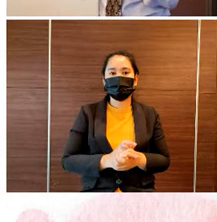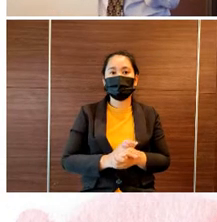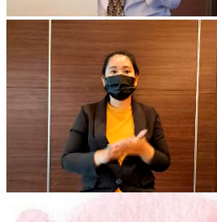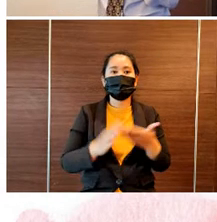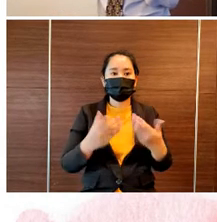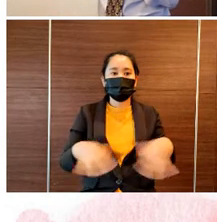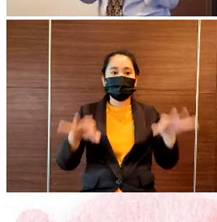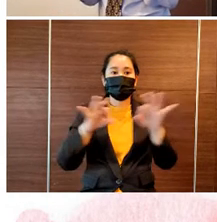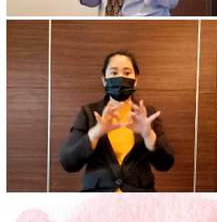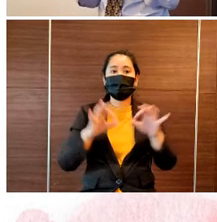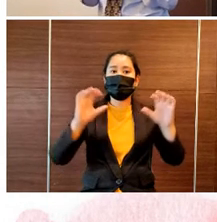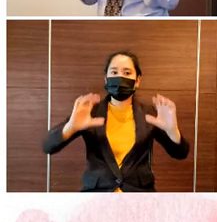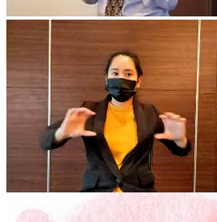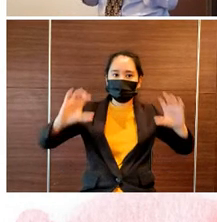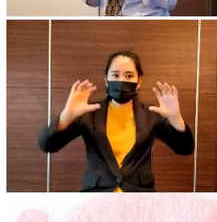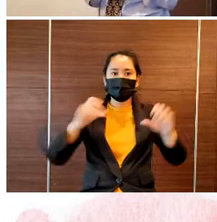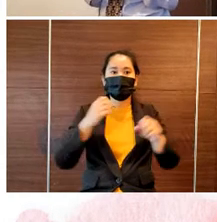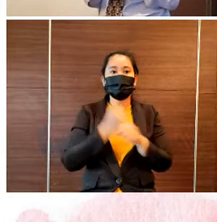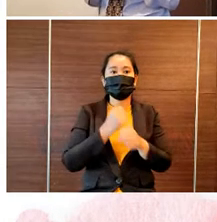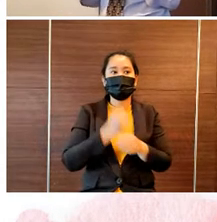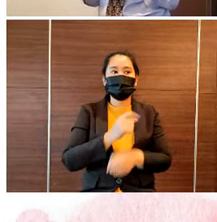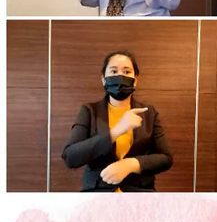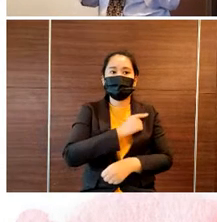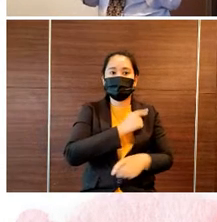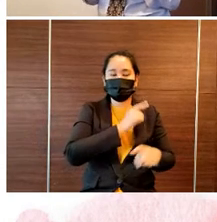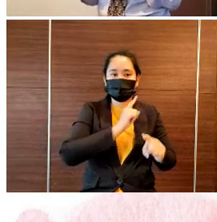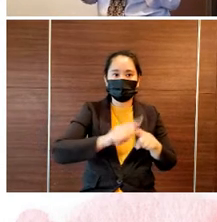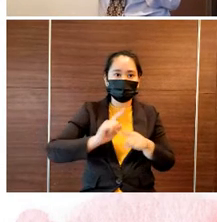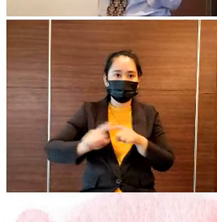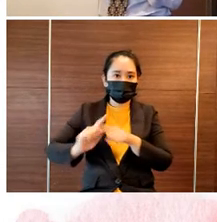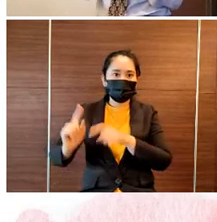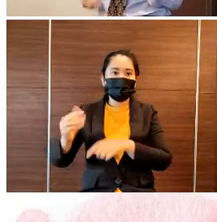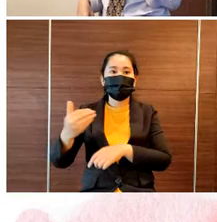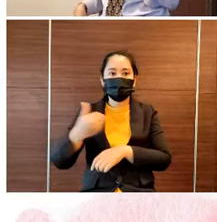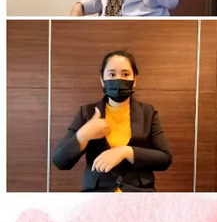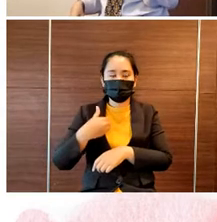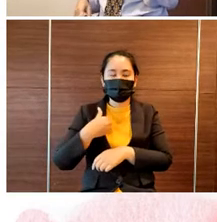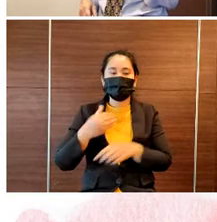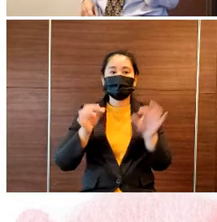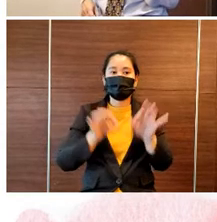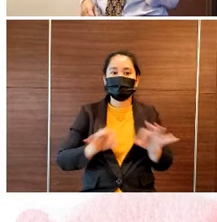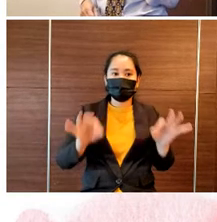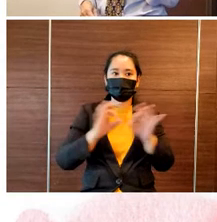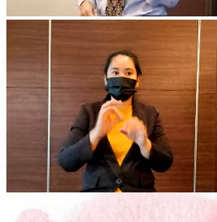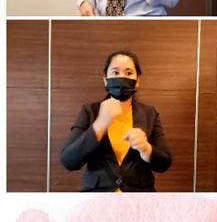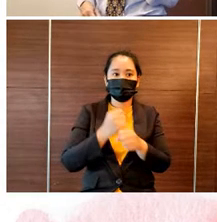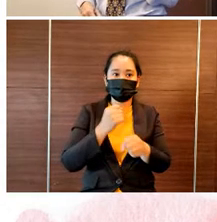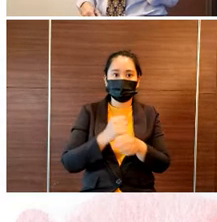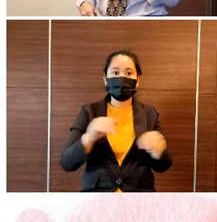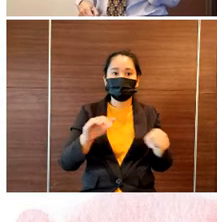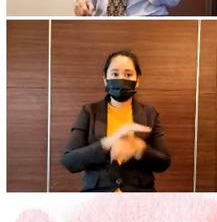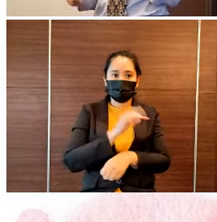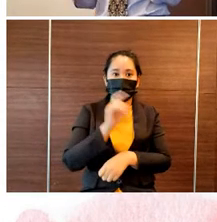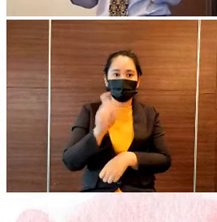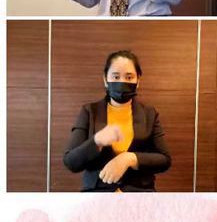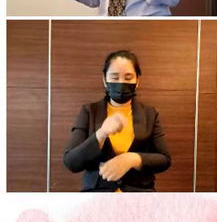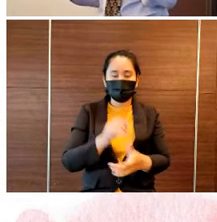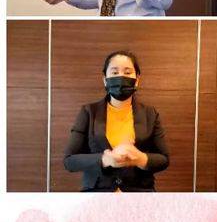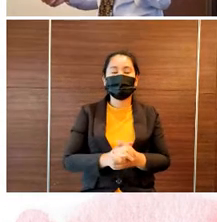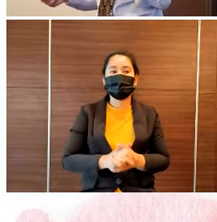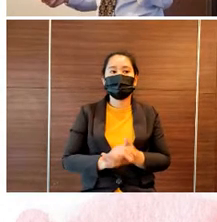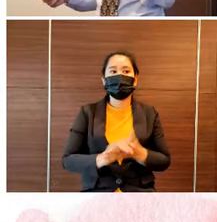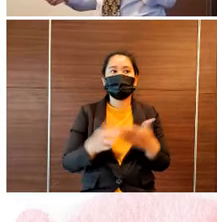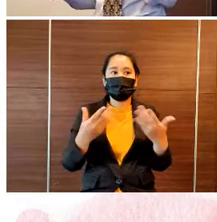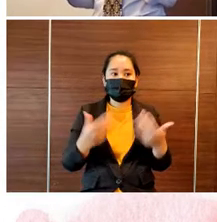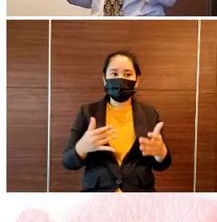รัฐมีบทบาทเยอะเลยนะไม่ใช่ไม่มีบทบาทพอให้ NGO ทำนี่เราไม่ได้หรอกต้องทำพวกนี้นะครับนะซึ่งผลสุด